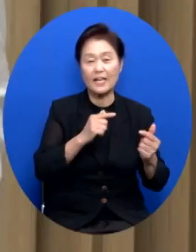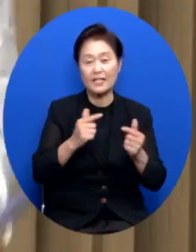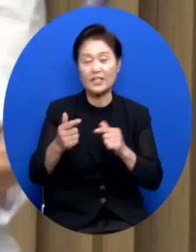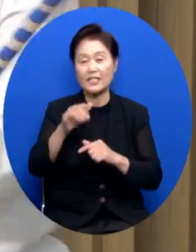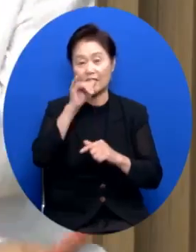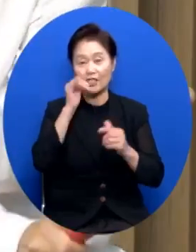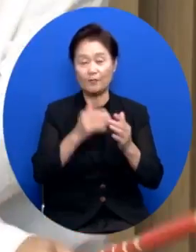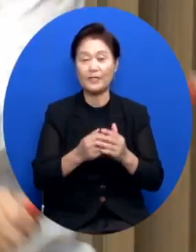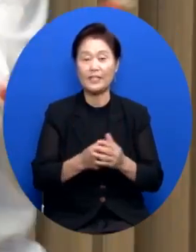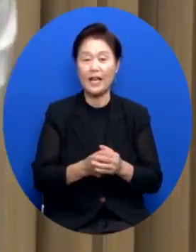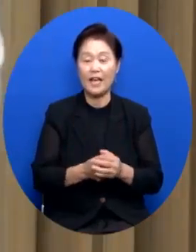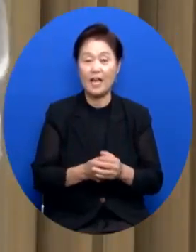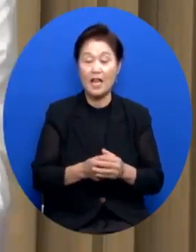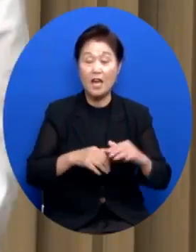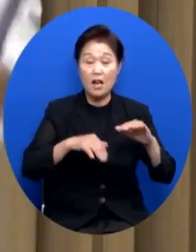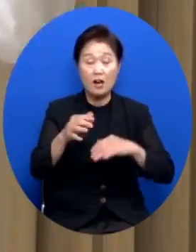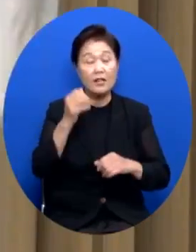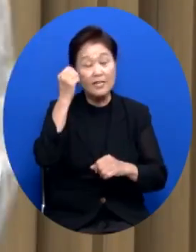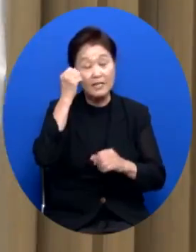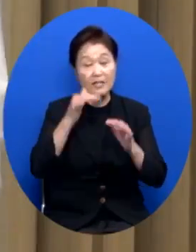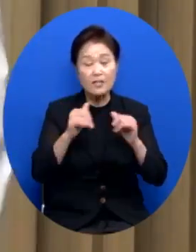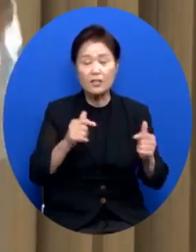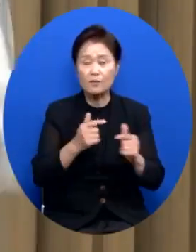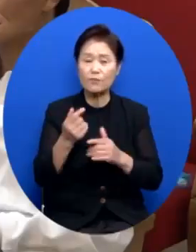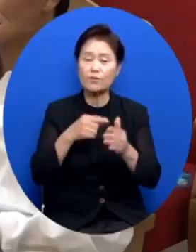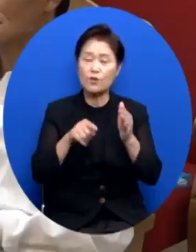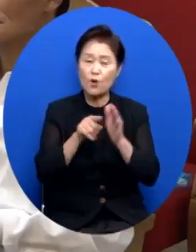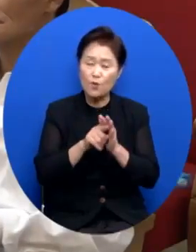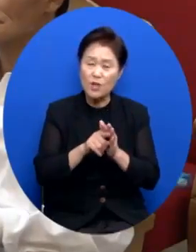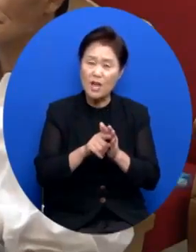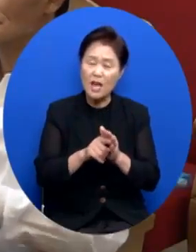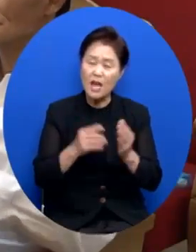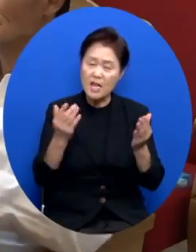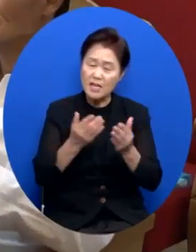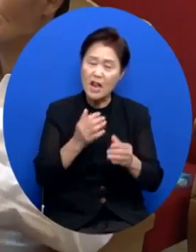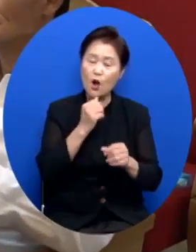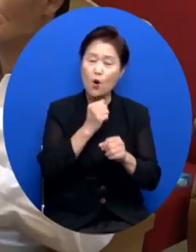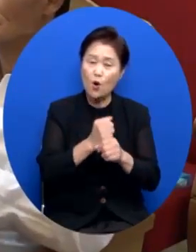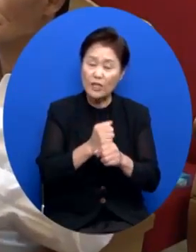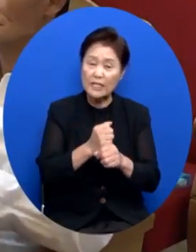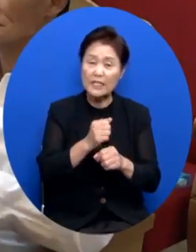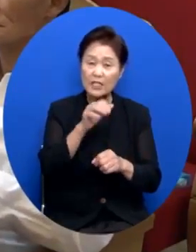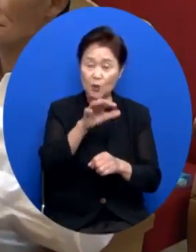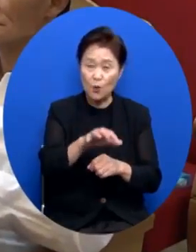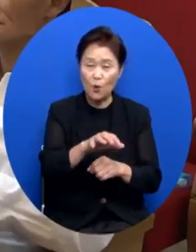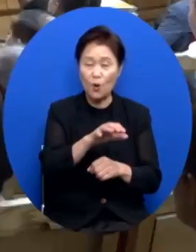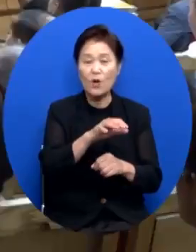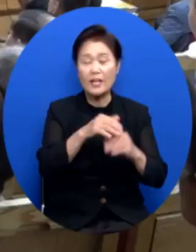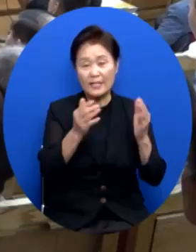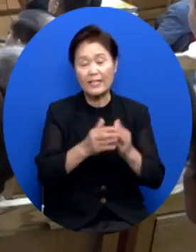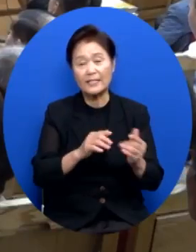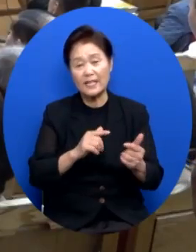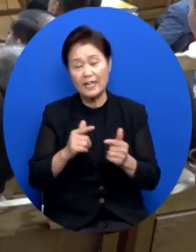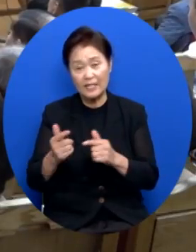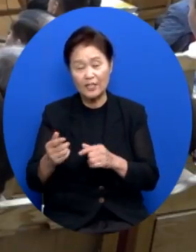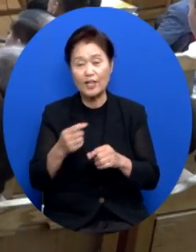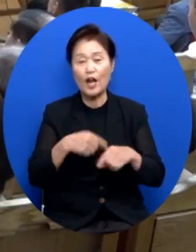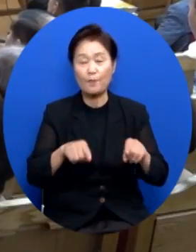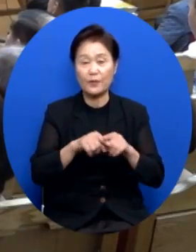선보였습니다. 노숙인을 위한 사역을 진행하고 있는 광야교회와 사단법인 사막의 길을 내는 사람들이 주최한